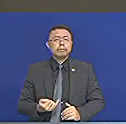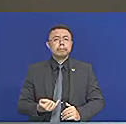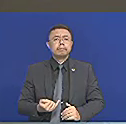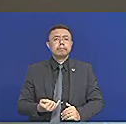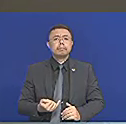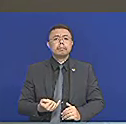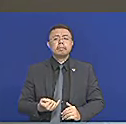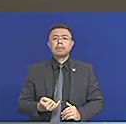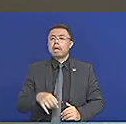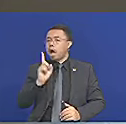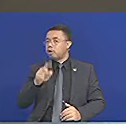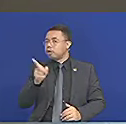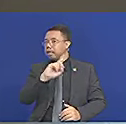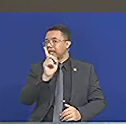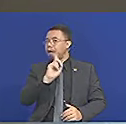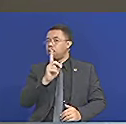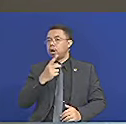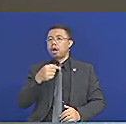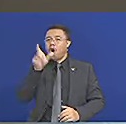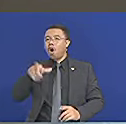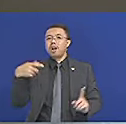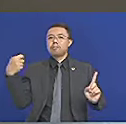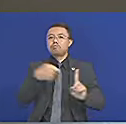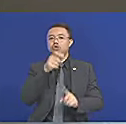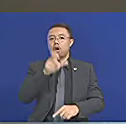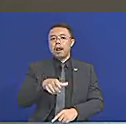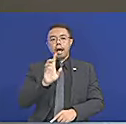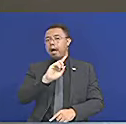mestinya tidak boleh terjadi.